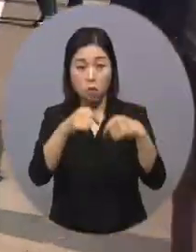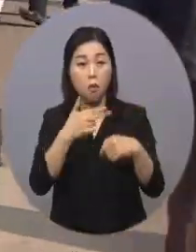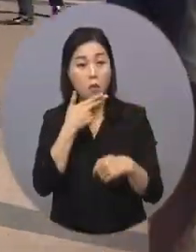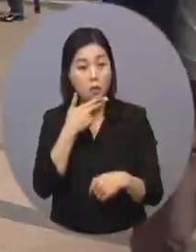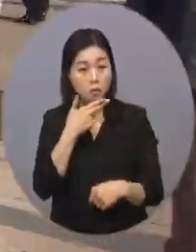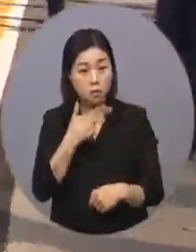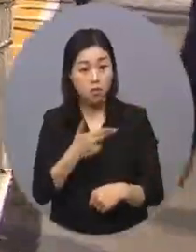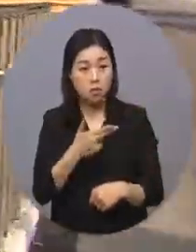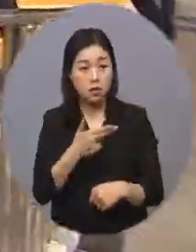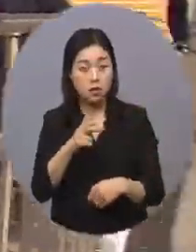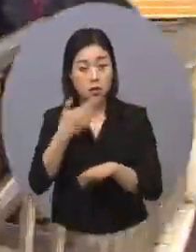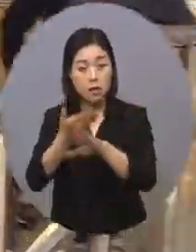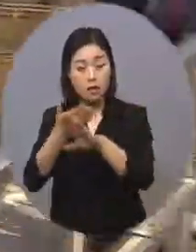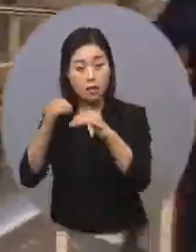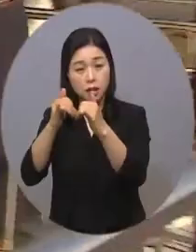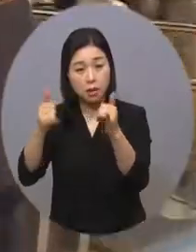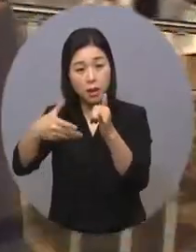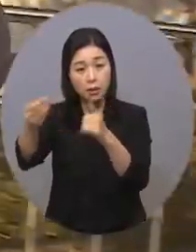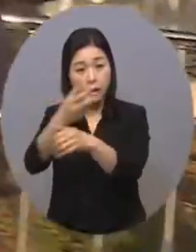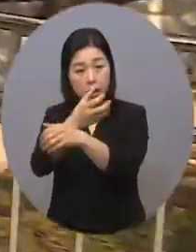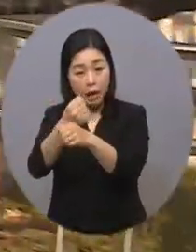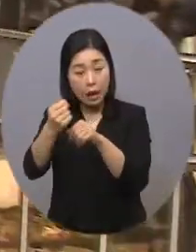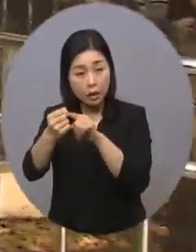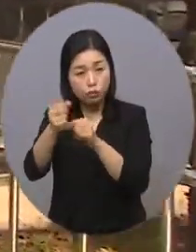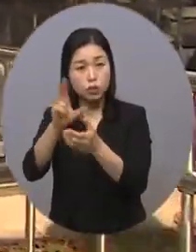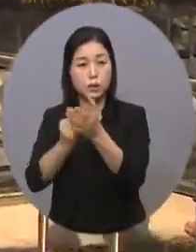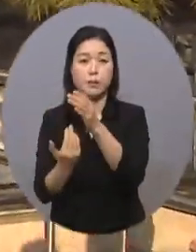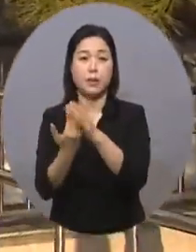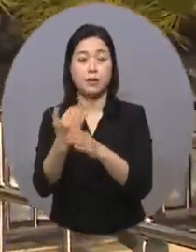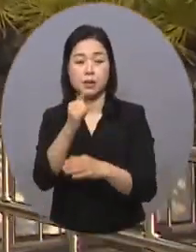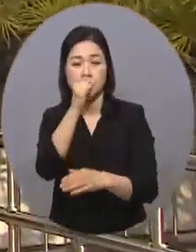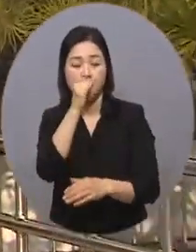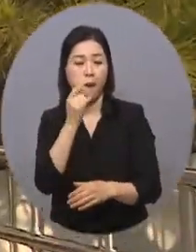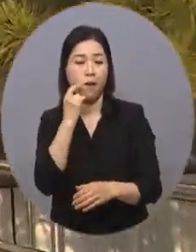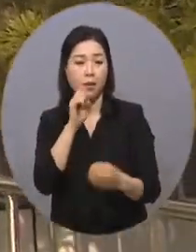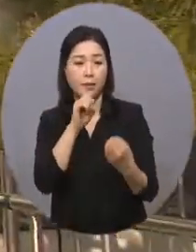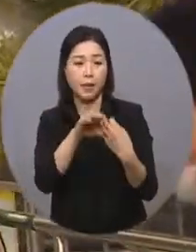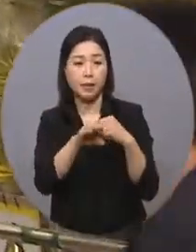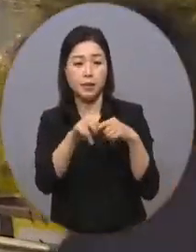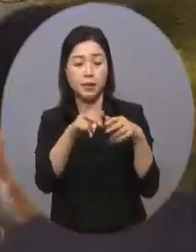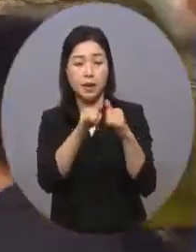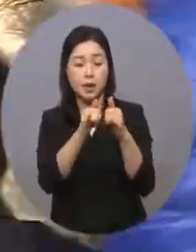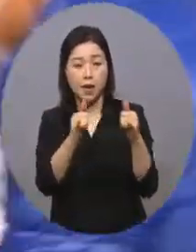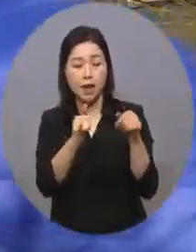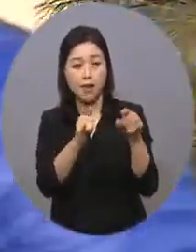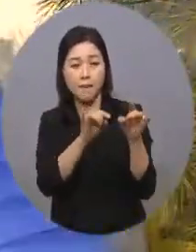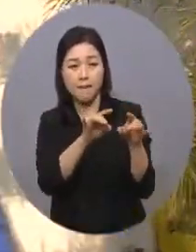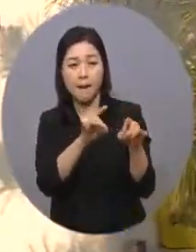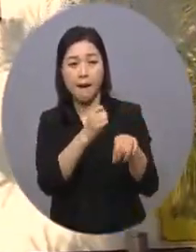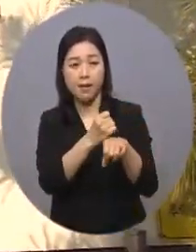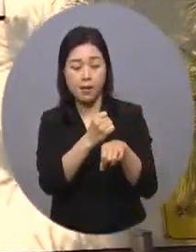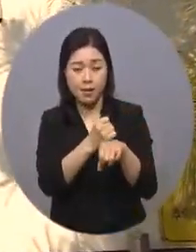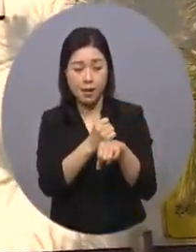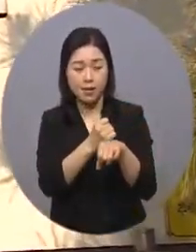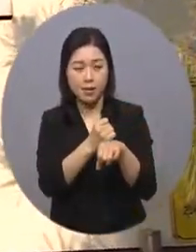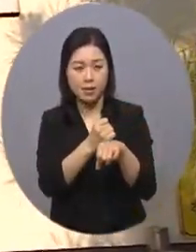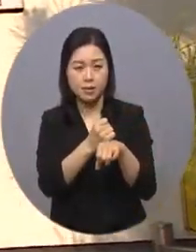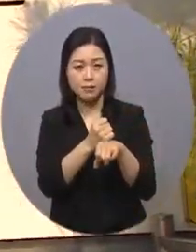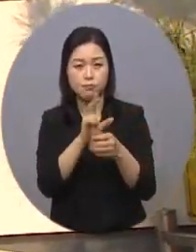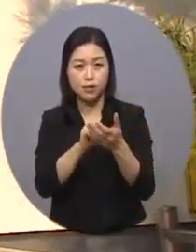없이 제3자에게 임대한 사실이 불거져 거짓 답변으로 장애인을 기만했다는 의혹이 제기되고 있습니다.